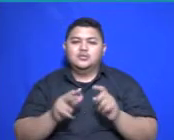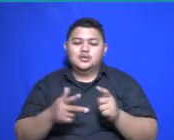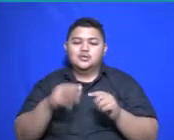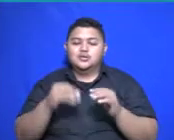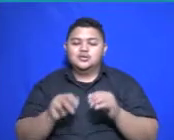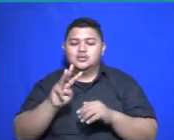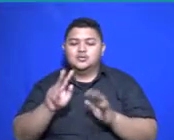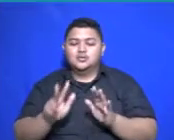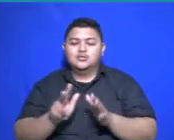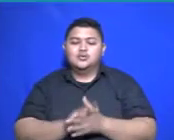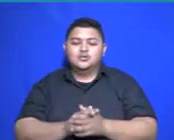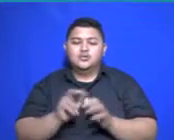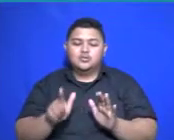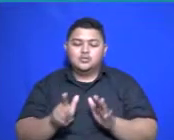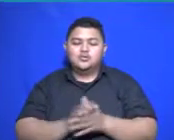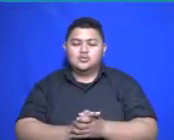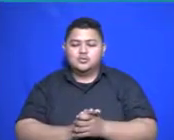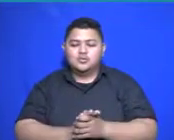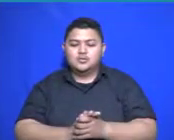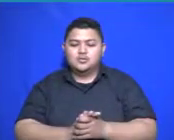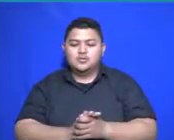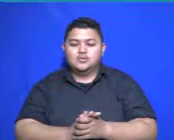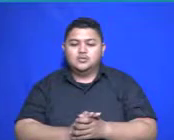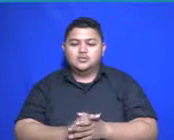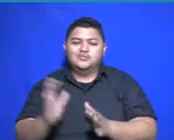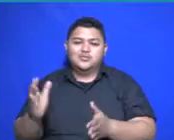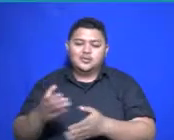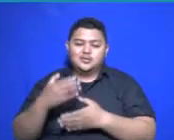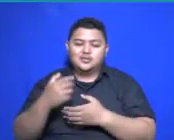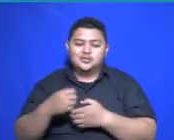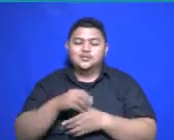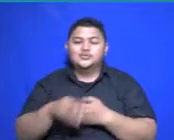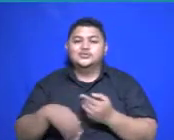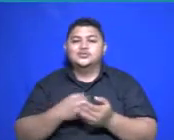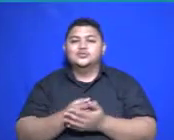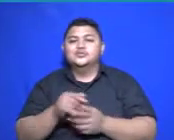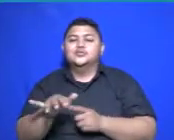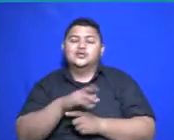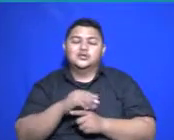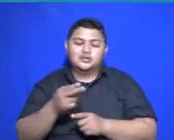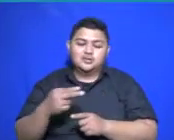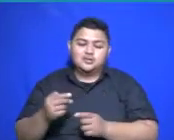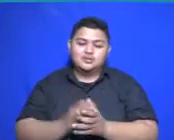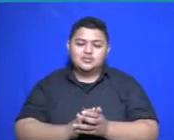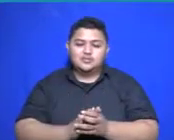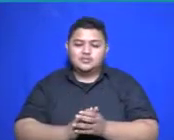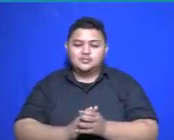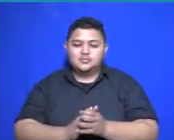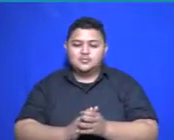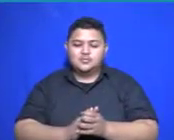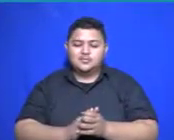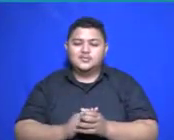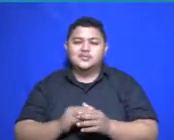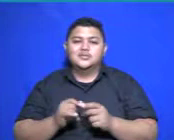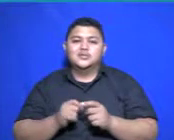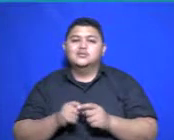37. Jadi tapi sekali lagi ini merupakan keberhasilan dari seluruh masyarakat Indonesia yang bekerja